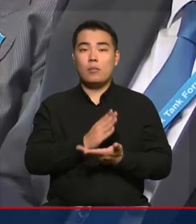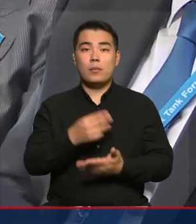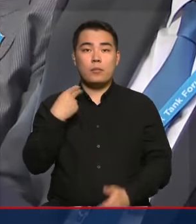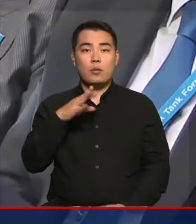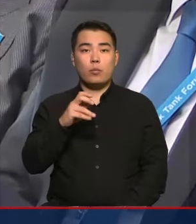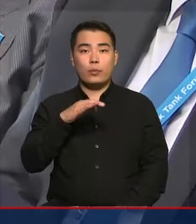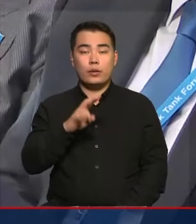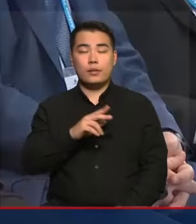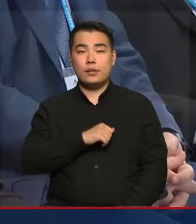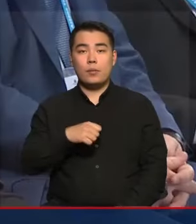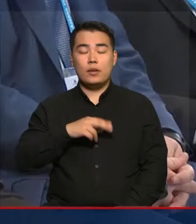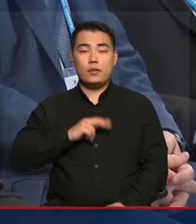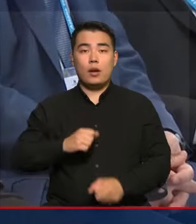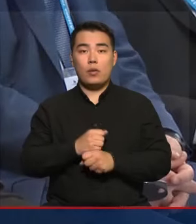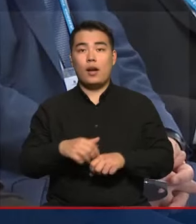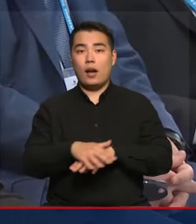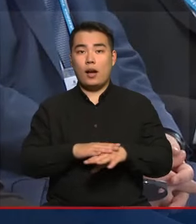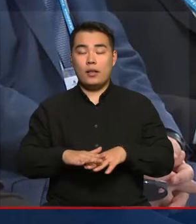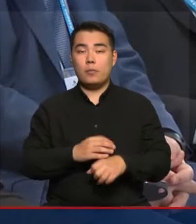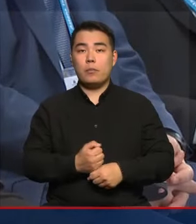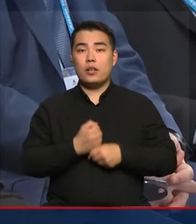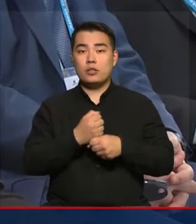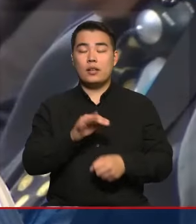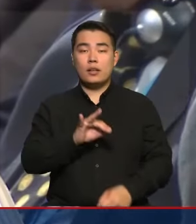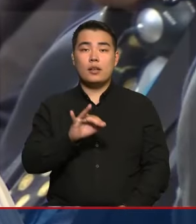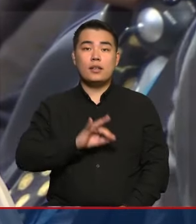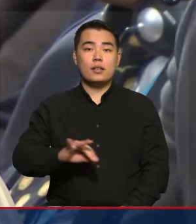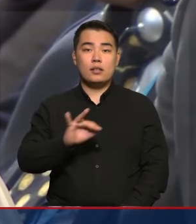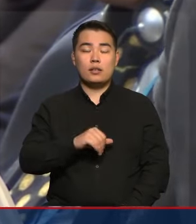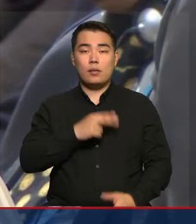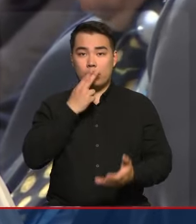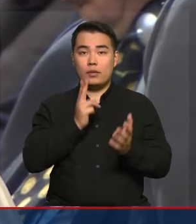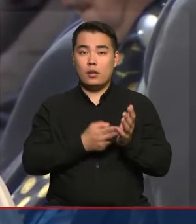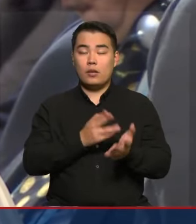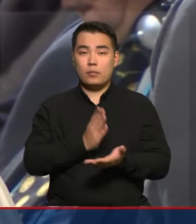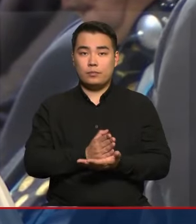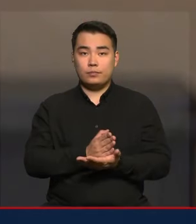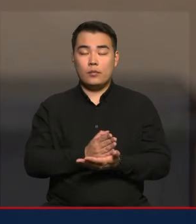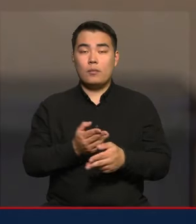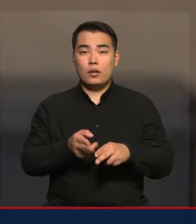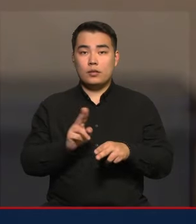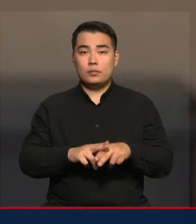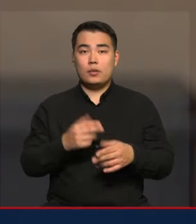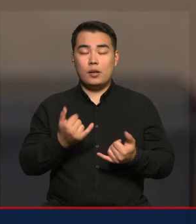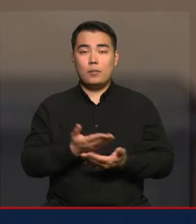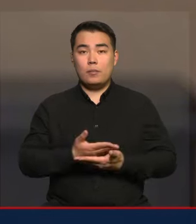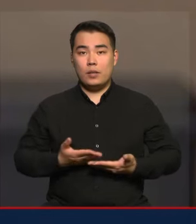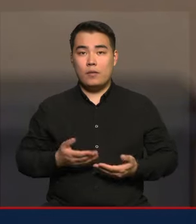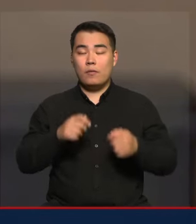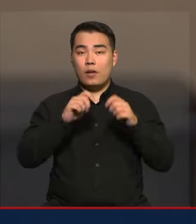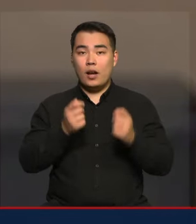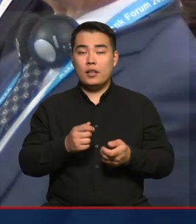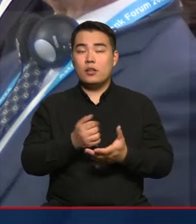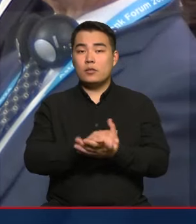жүргізіп отырған саясатты халқының қолдау және тарихтың өзі дәлелдеп отырған факт. Сондықтан біз қақтығысты